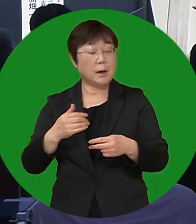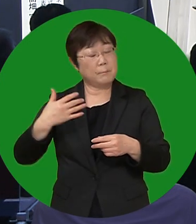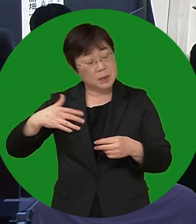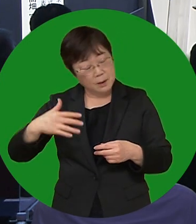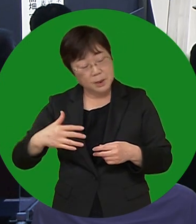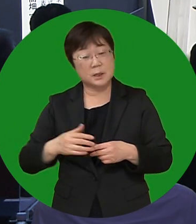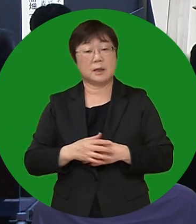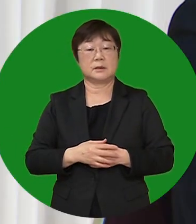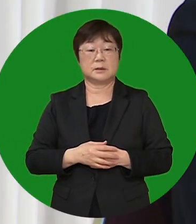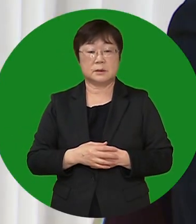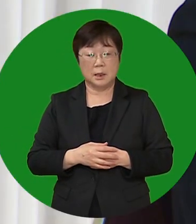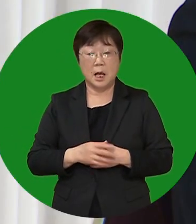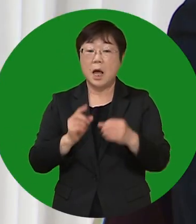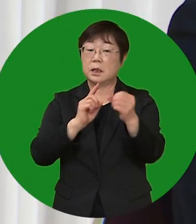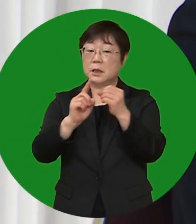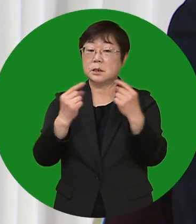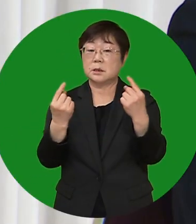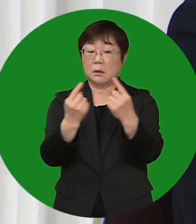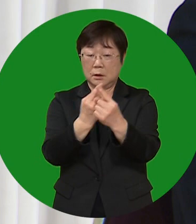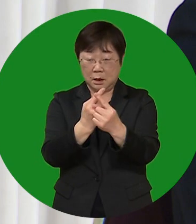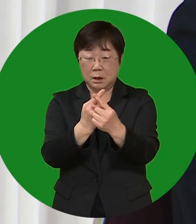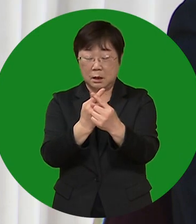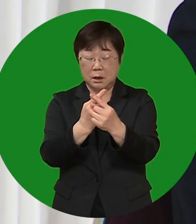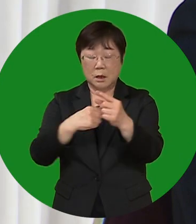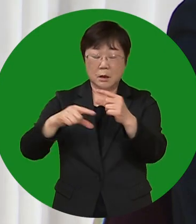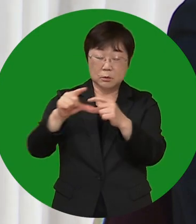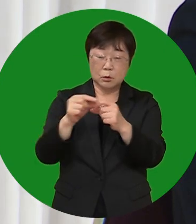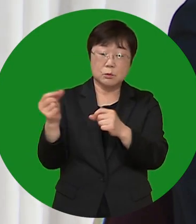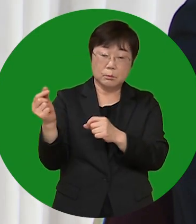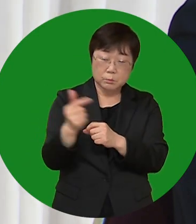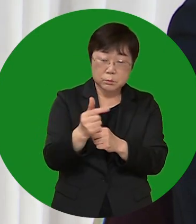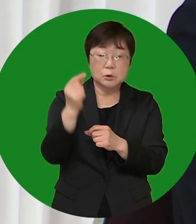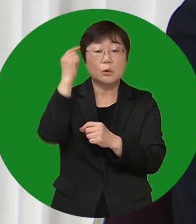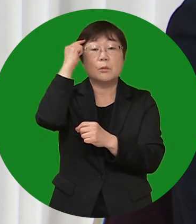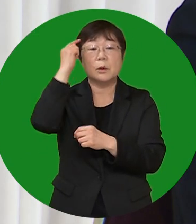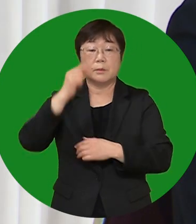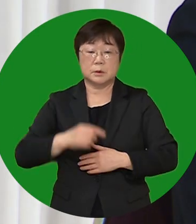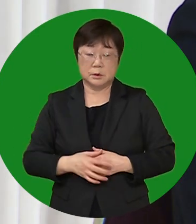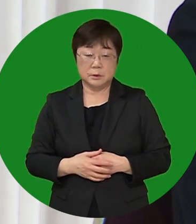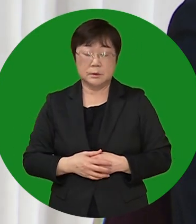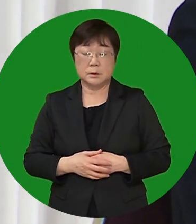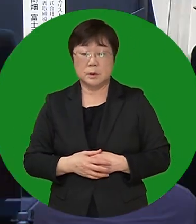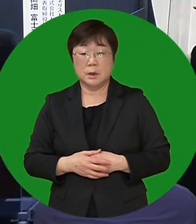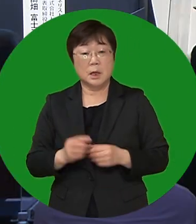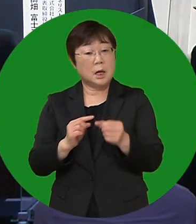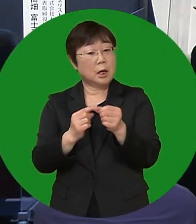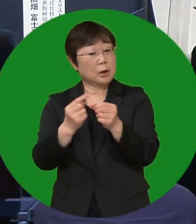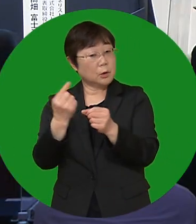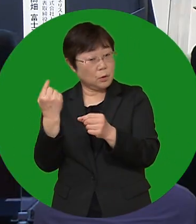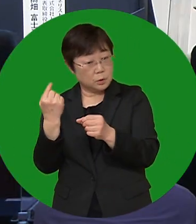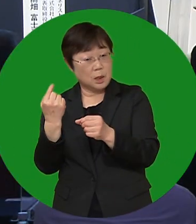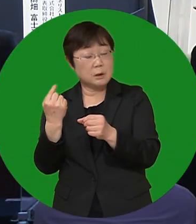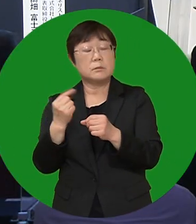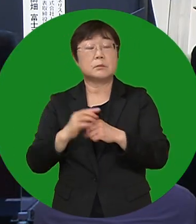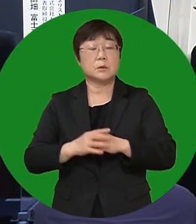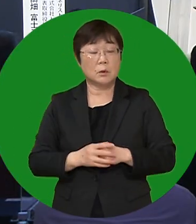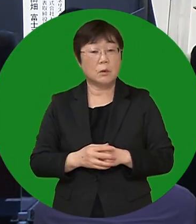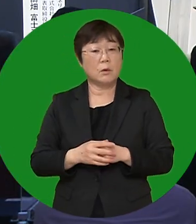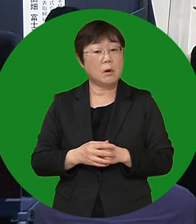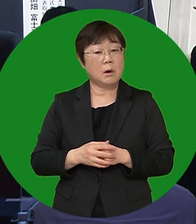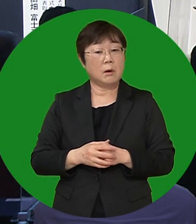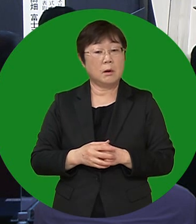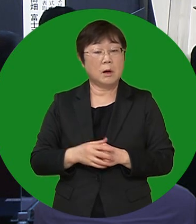のところできてないんですけどもデジタル化っていうのはどうどんどん加速されていくんじゃないかなというふうに思いますこれもですねあの